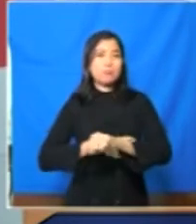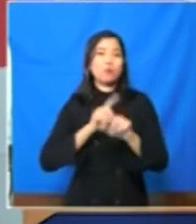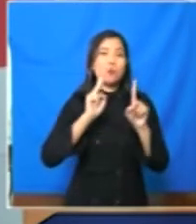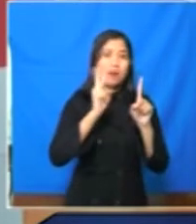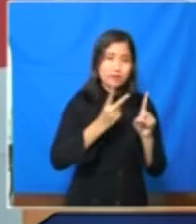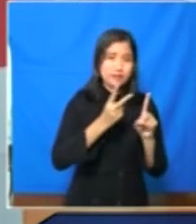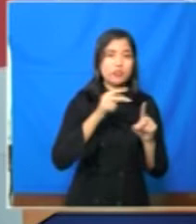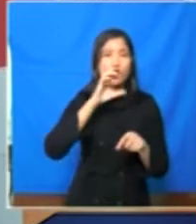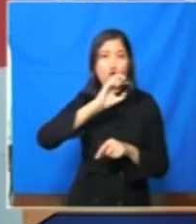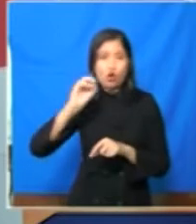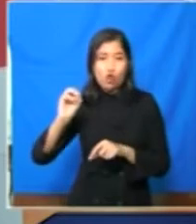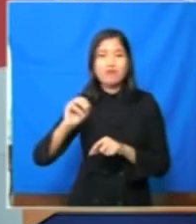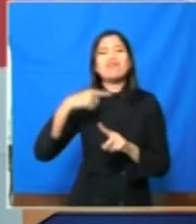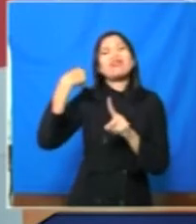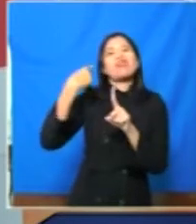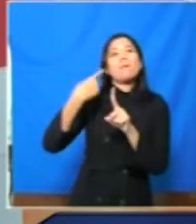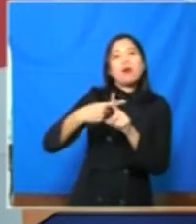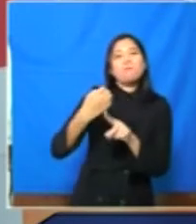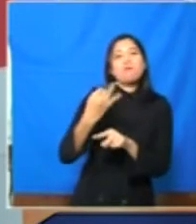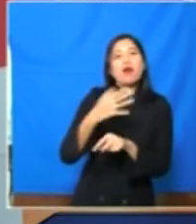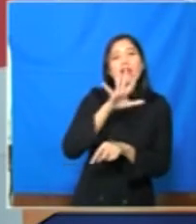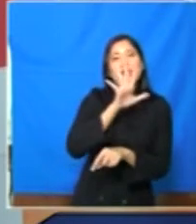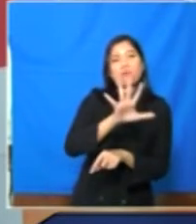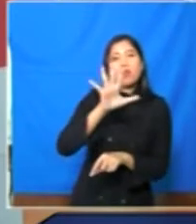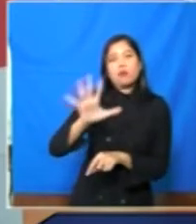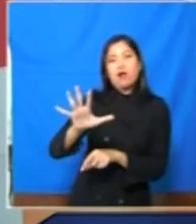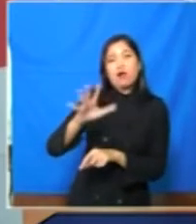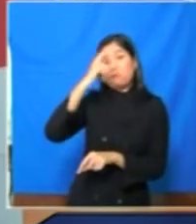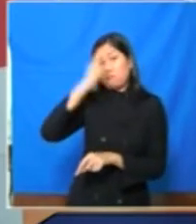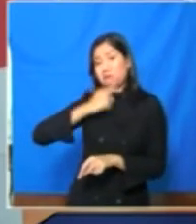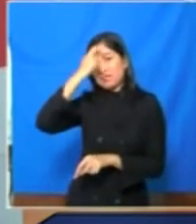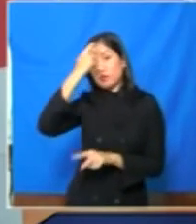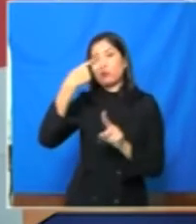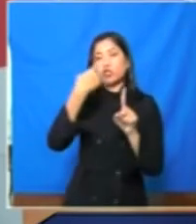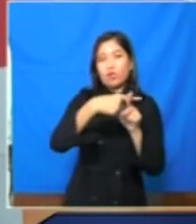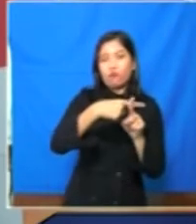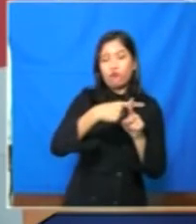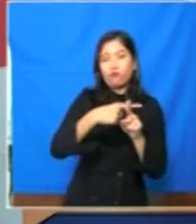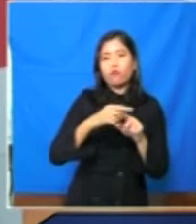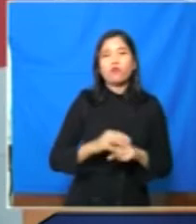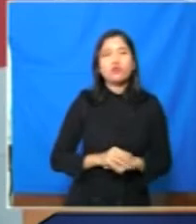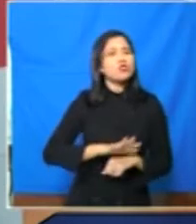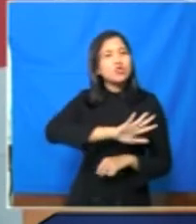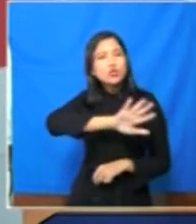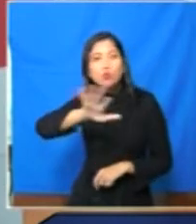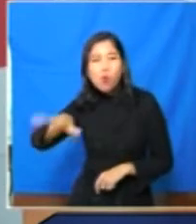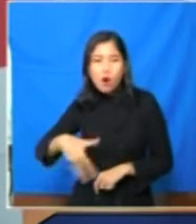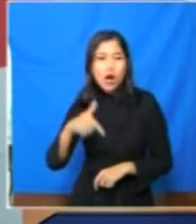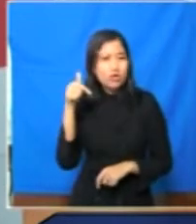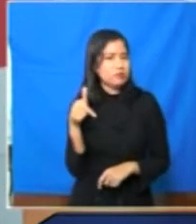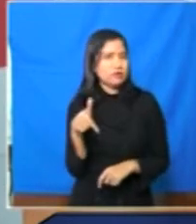sebanyak 55 kasus positif sehingga total keseluruhan sampai dengan sekarang